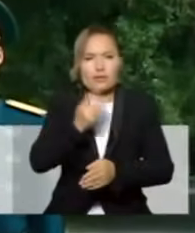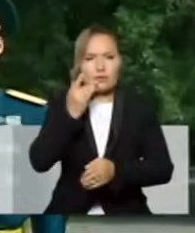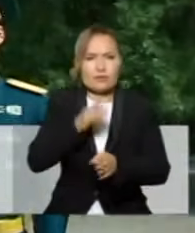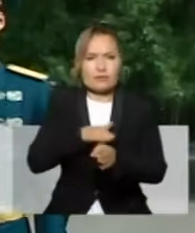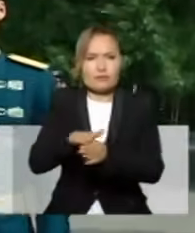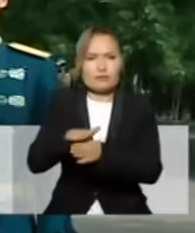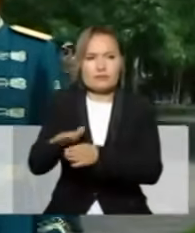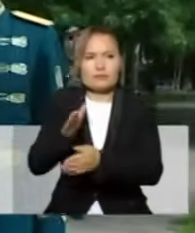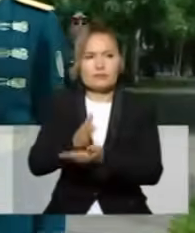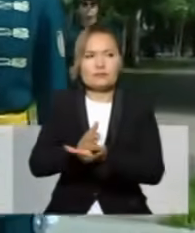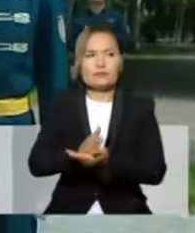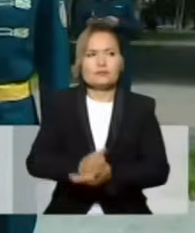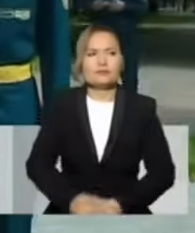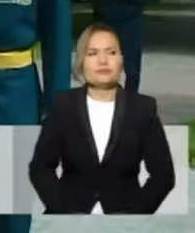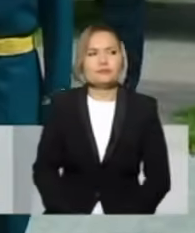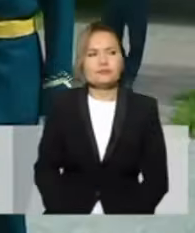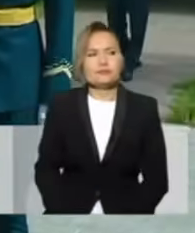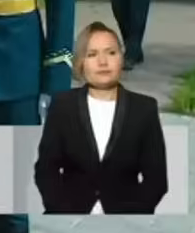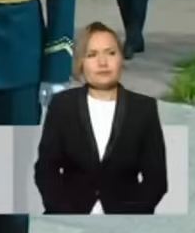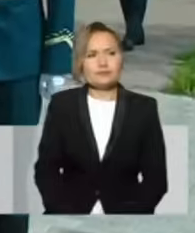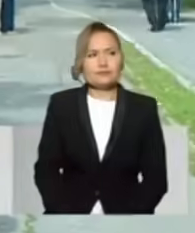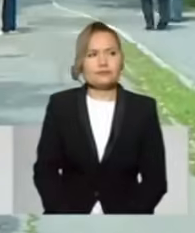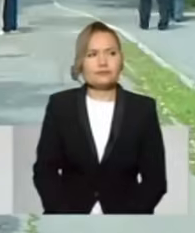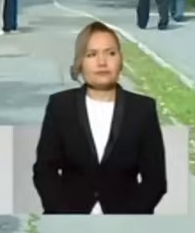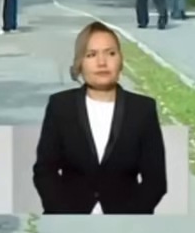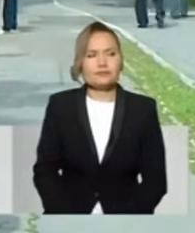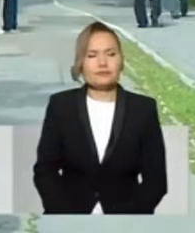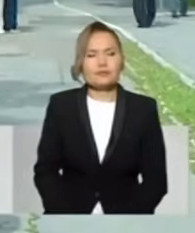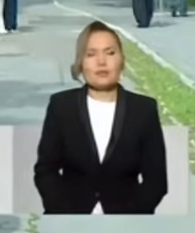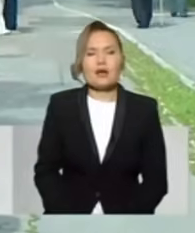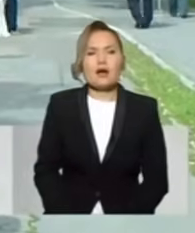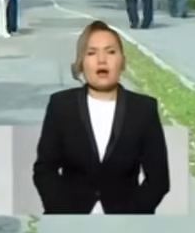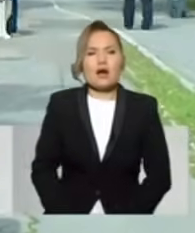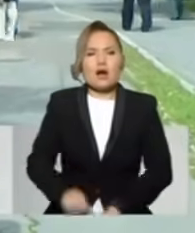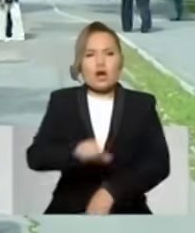атқарып келеді. Бізде шегарашылар күніге